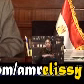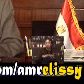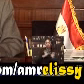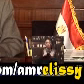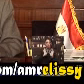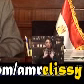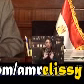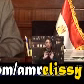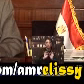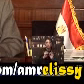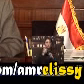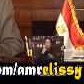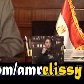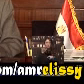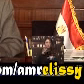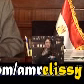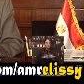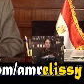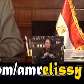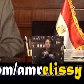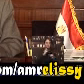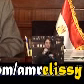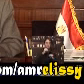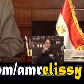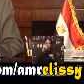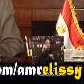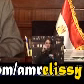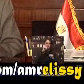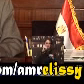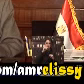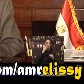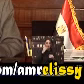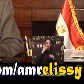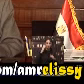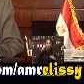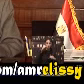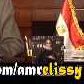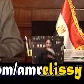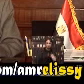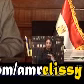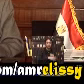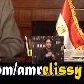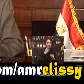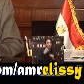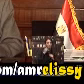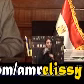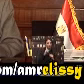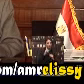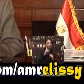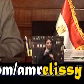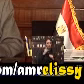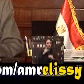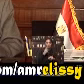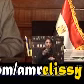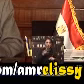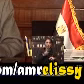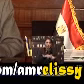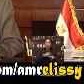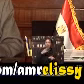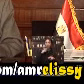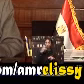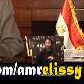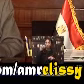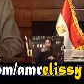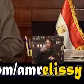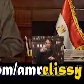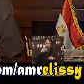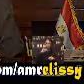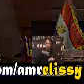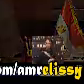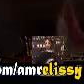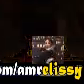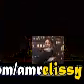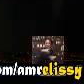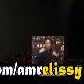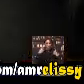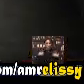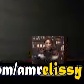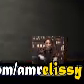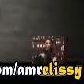من إلقائها في المصارف العمومية والترع العمومية، وده أمر بيضر كثيرا بالصحة